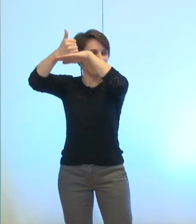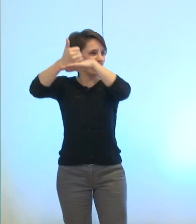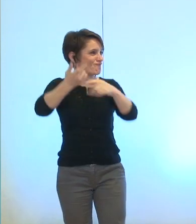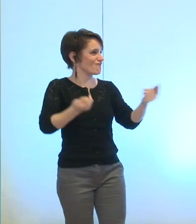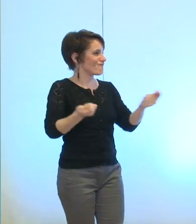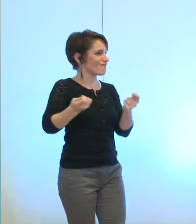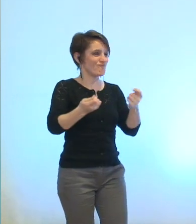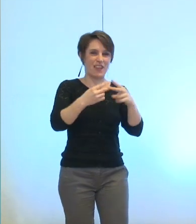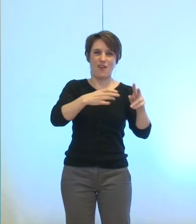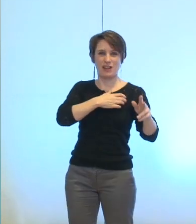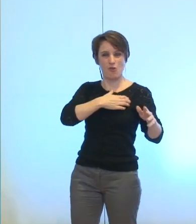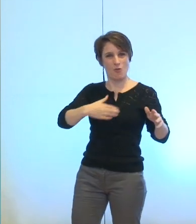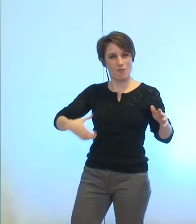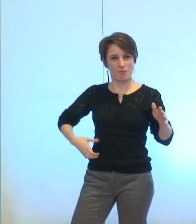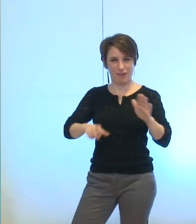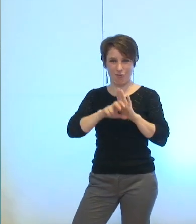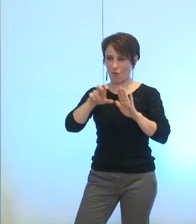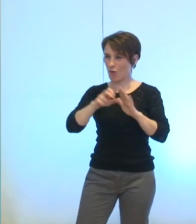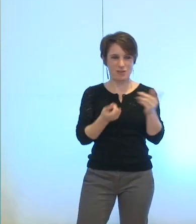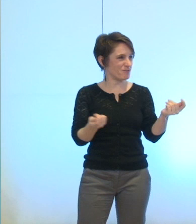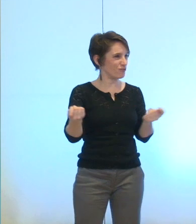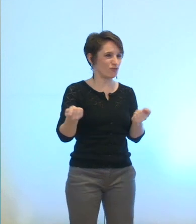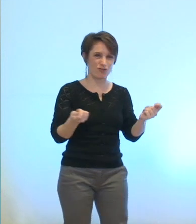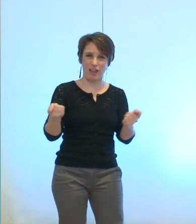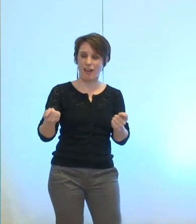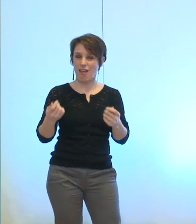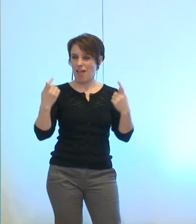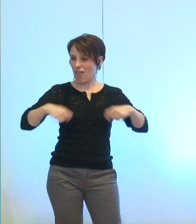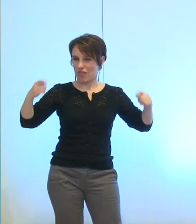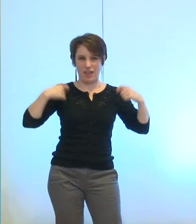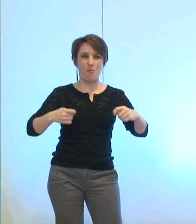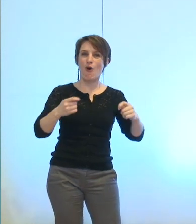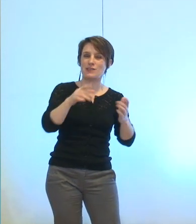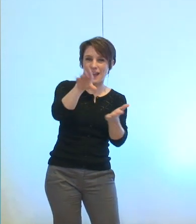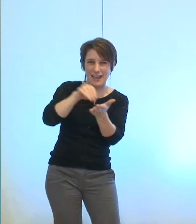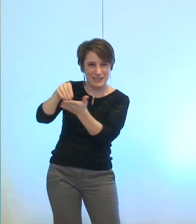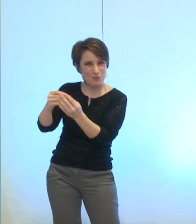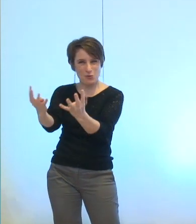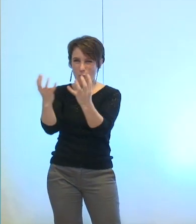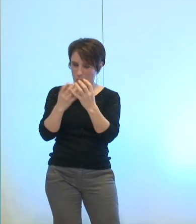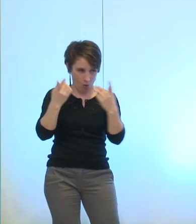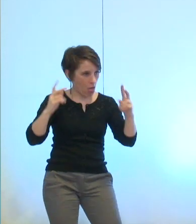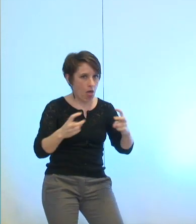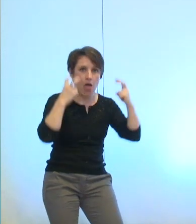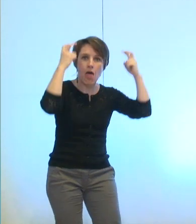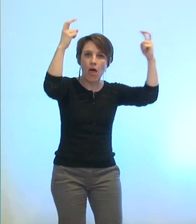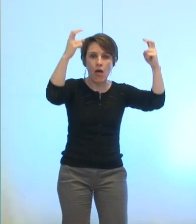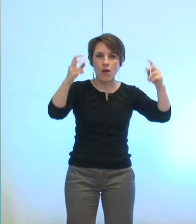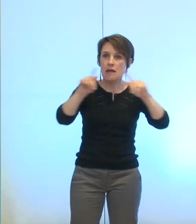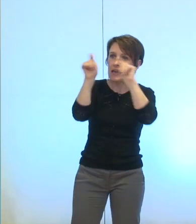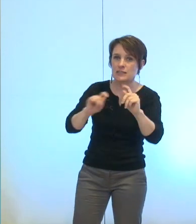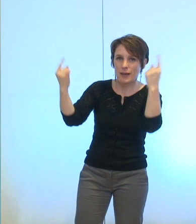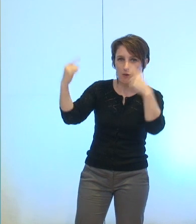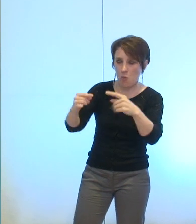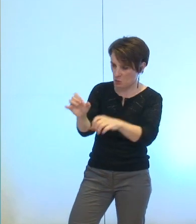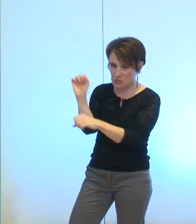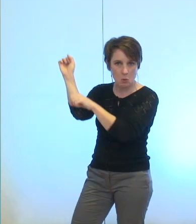pas certains droits de l'opposition et organisant la mise sous